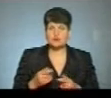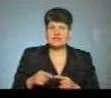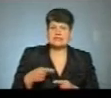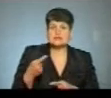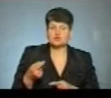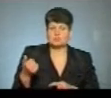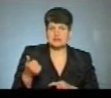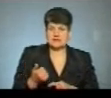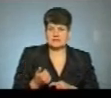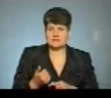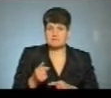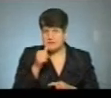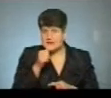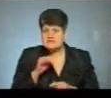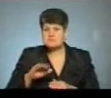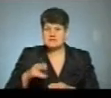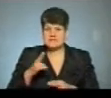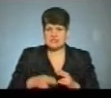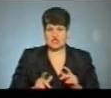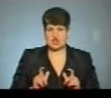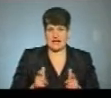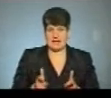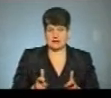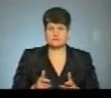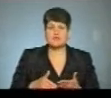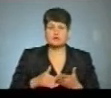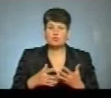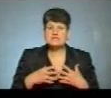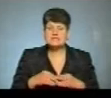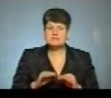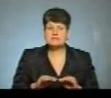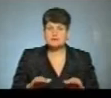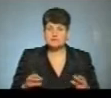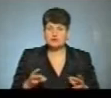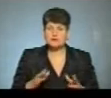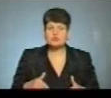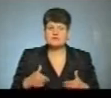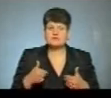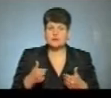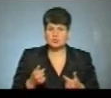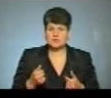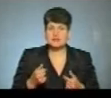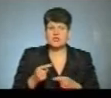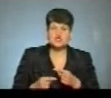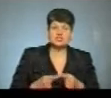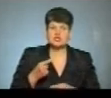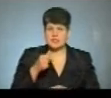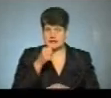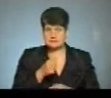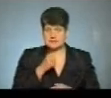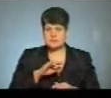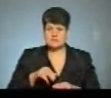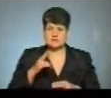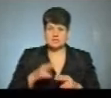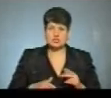місяць після завершення карантину. А для допомоги сім'ям з дітьми потрібно звернутися, можна звернутися через місяць після завершення карантину,